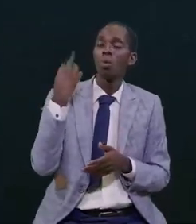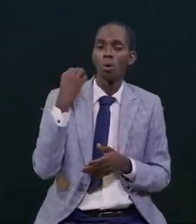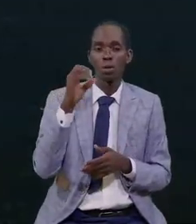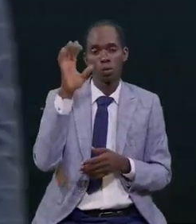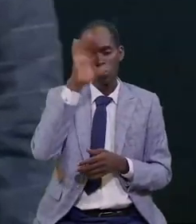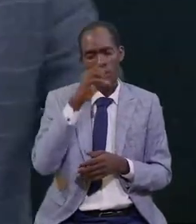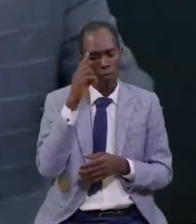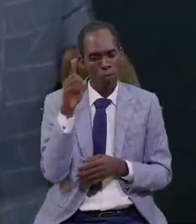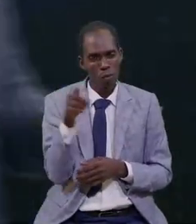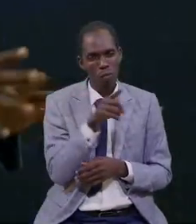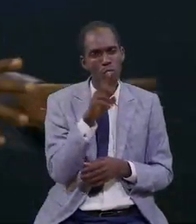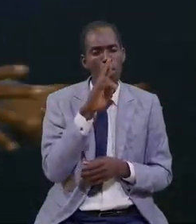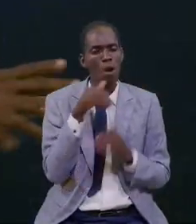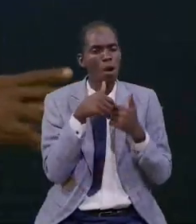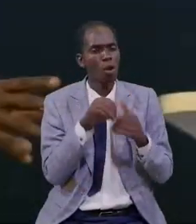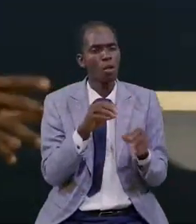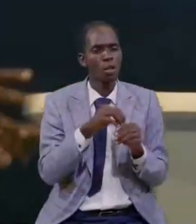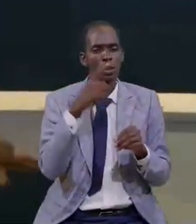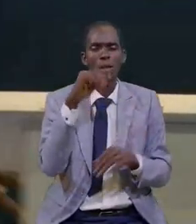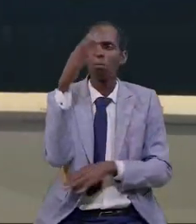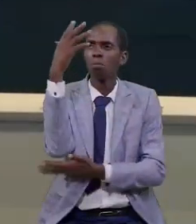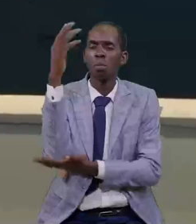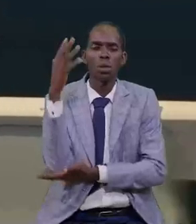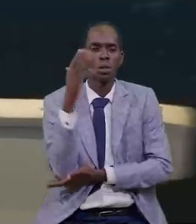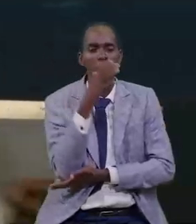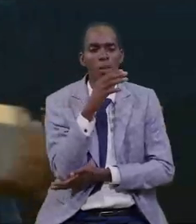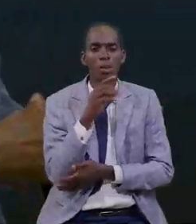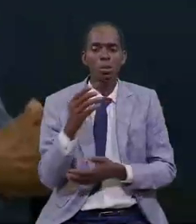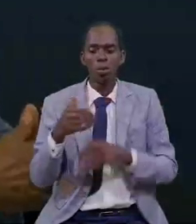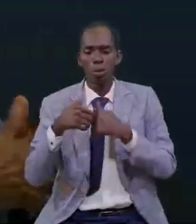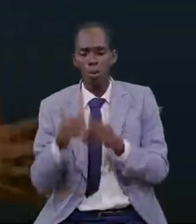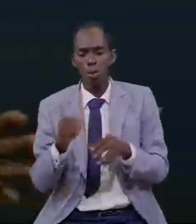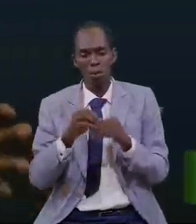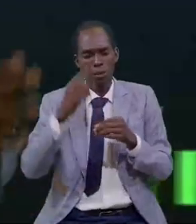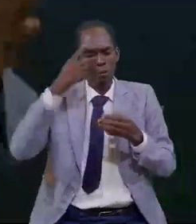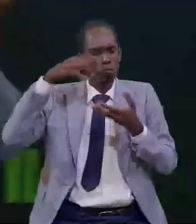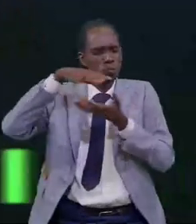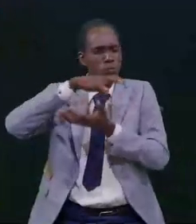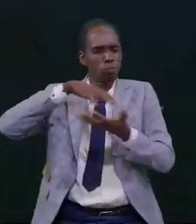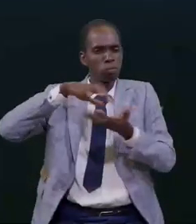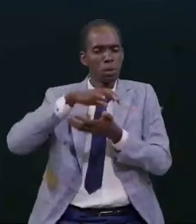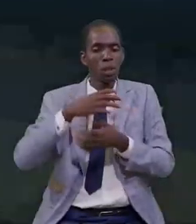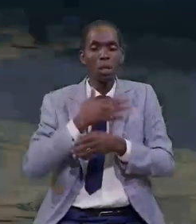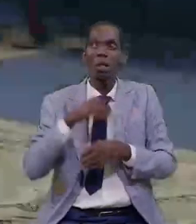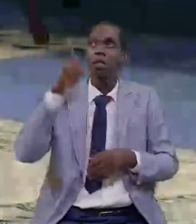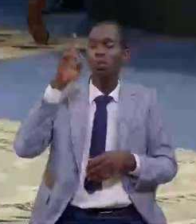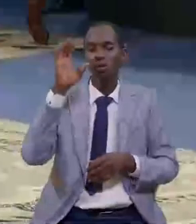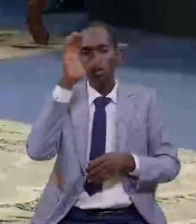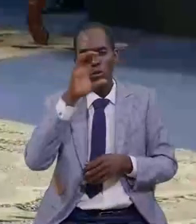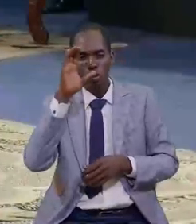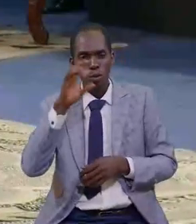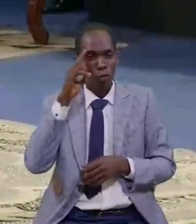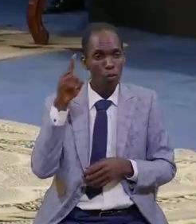étais perdu dans la jungle tu étais perdu dans la confusion et il te cherchait